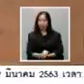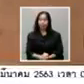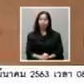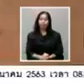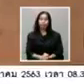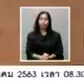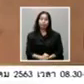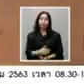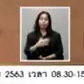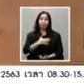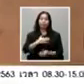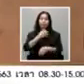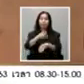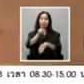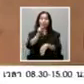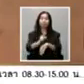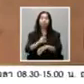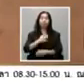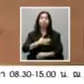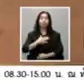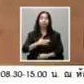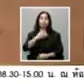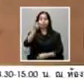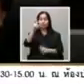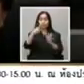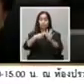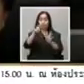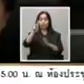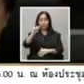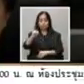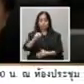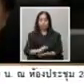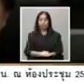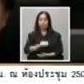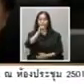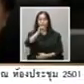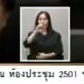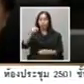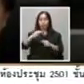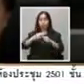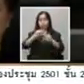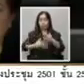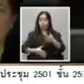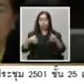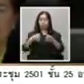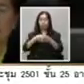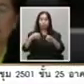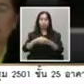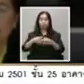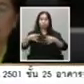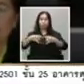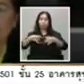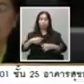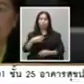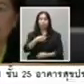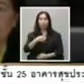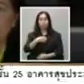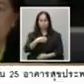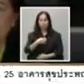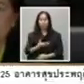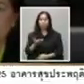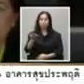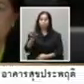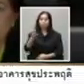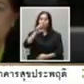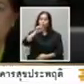ท่านประธานครับผมนายคารมพลพรกลางสมาชิกสภาผู้แทนราษฎรบัญชีรายชื่อพรรคร่วมฝ่ายค้านจริงๆก็อยากฟังท่านเสรีพิสุท